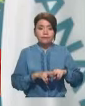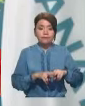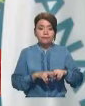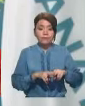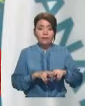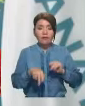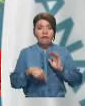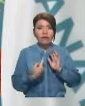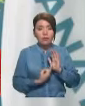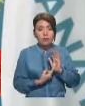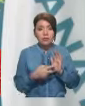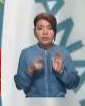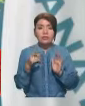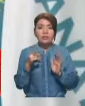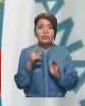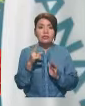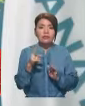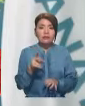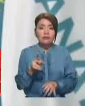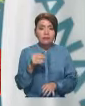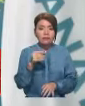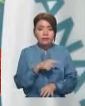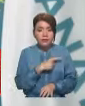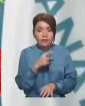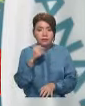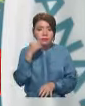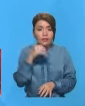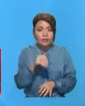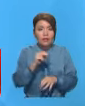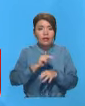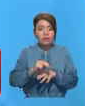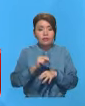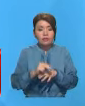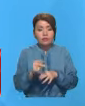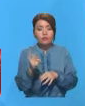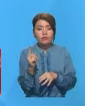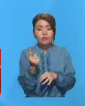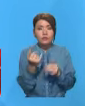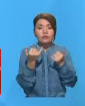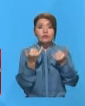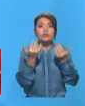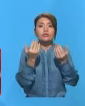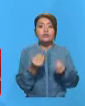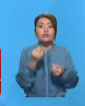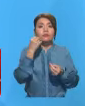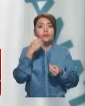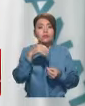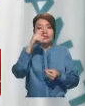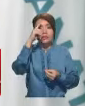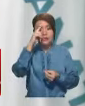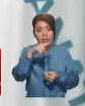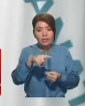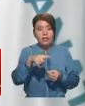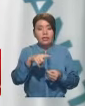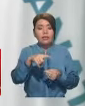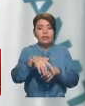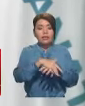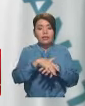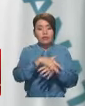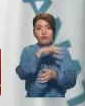вопрос кадров, это качественное образование сегодня. Дело в том, чтобы на сегодня, чтобы качество знаний на селе и в городе